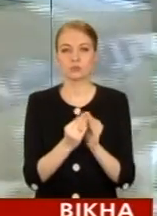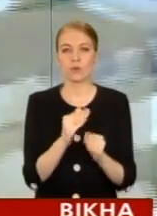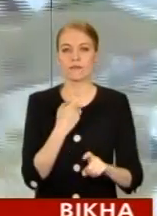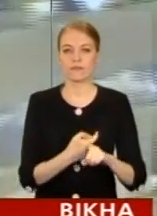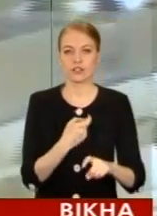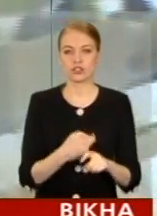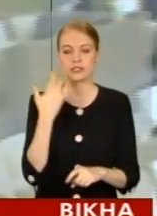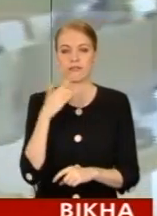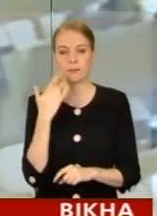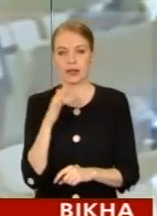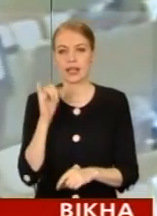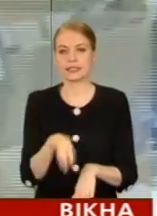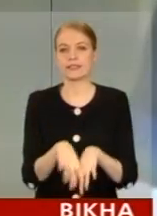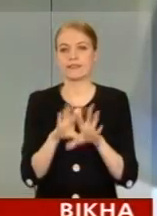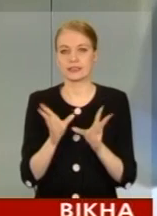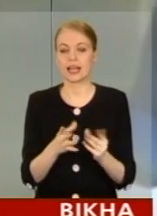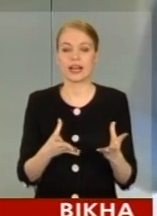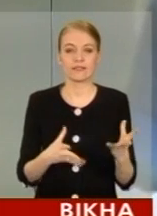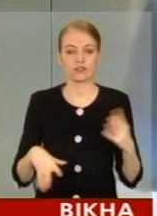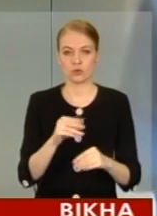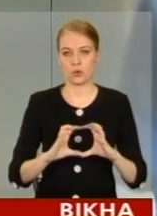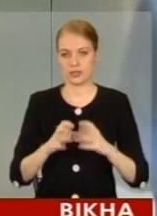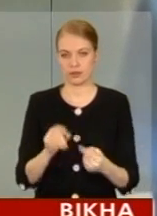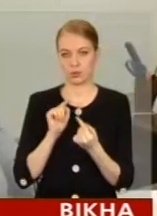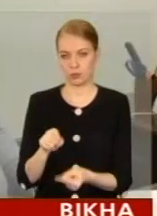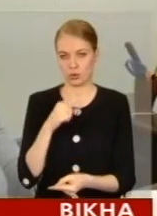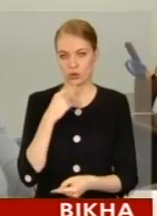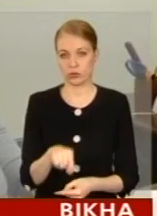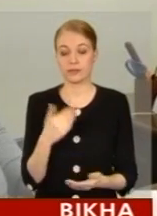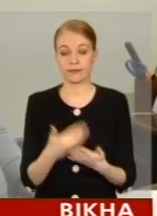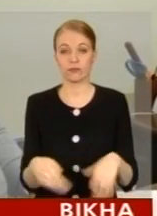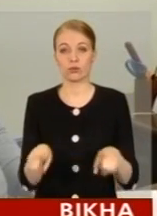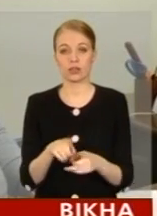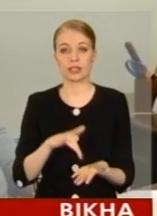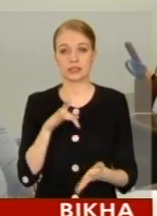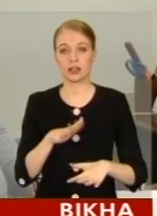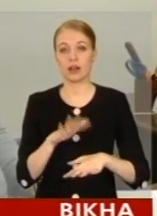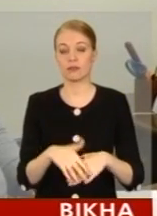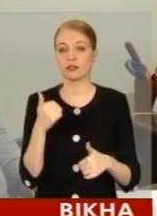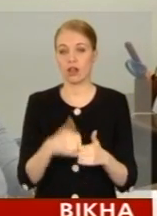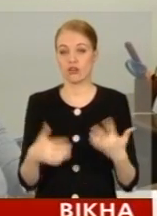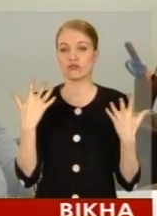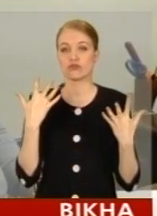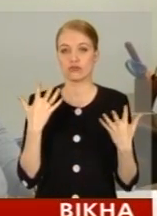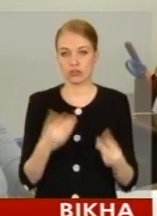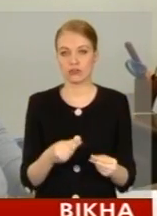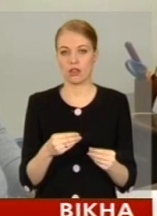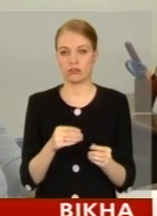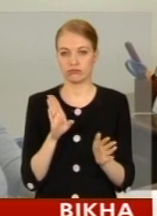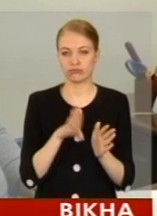фашистів, американців і взагалі всього світу проти Росії. Вот так Центральный банк каждый день обстреливает российскую